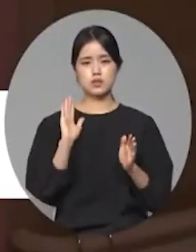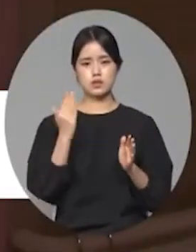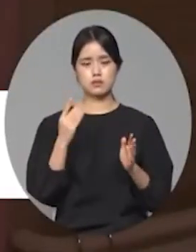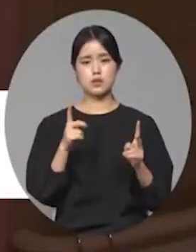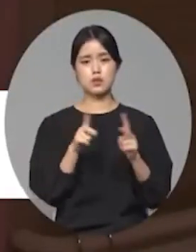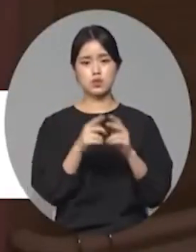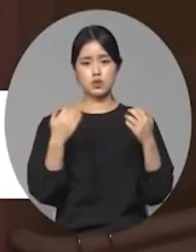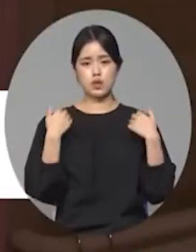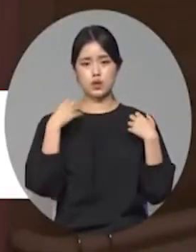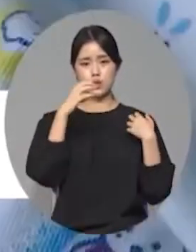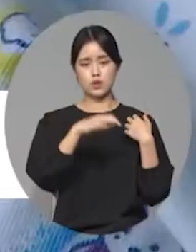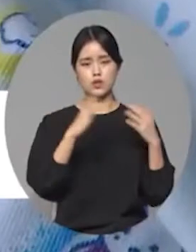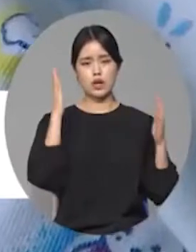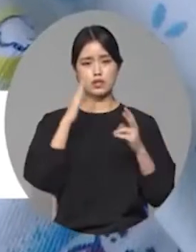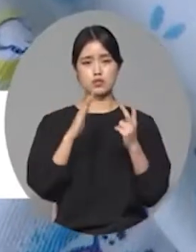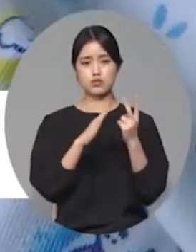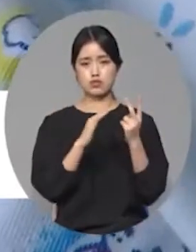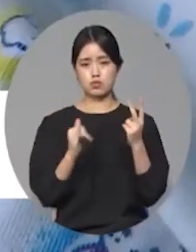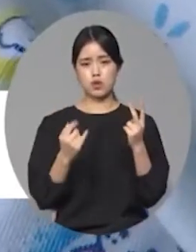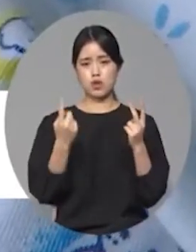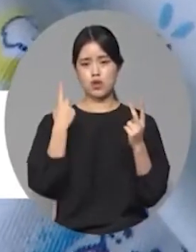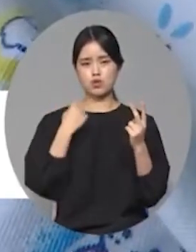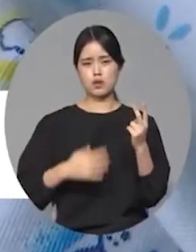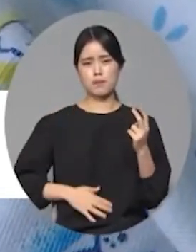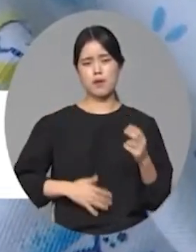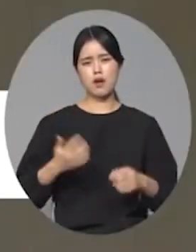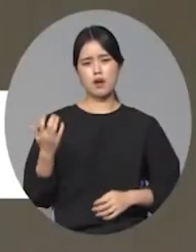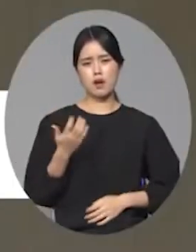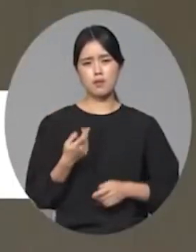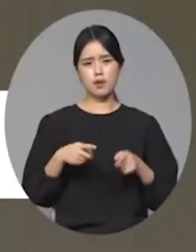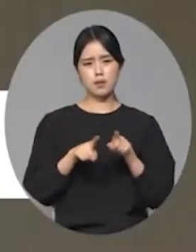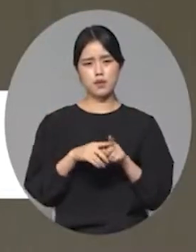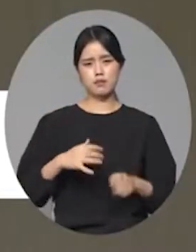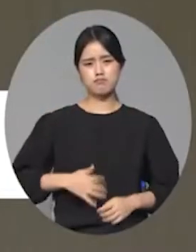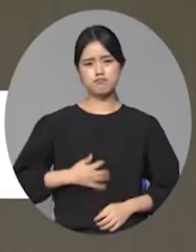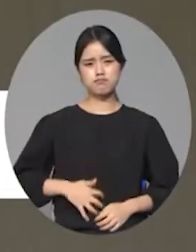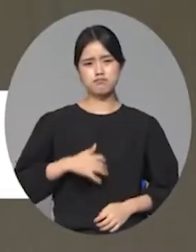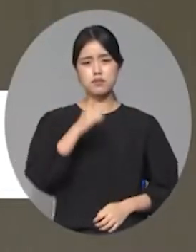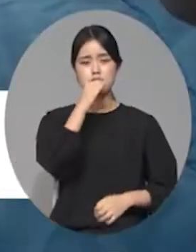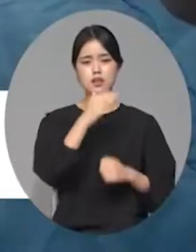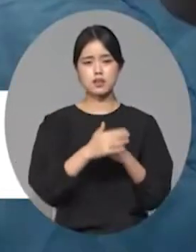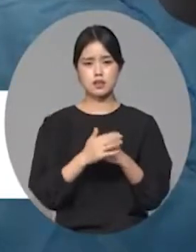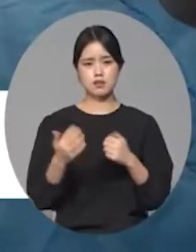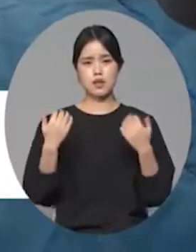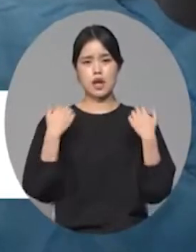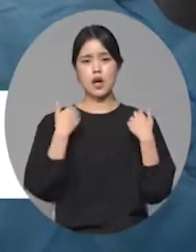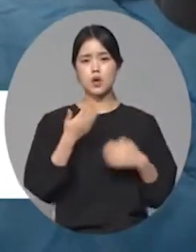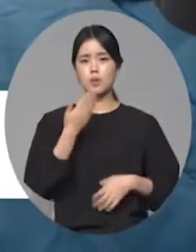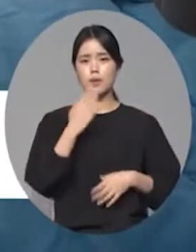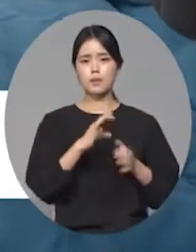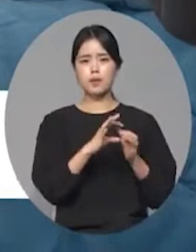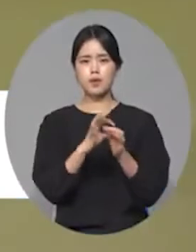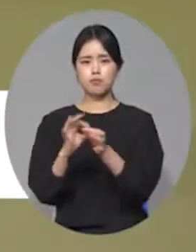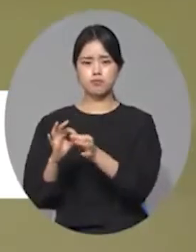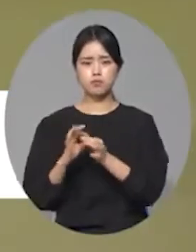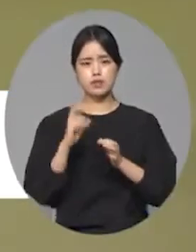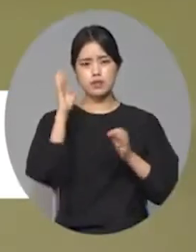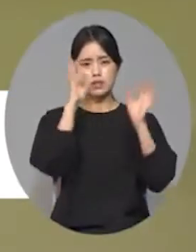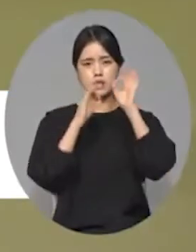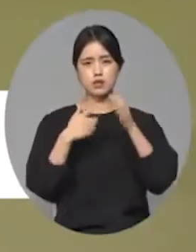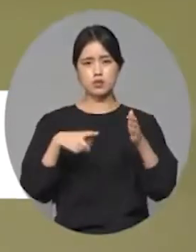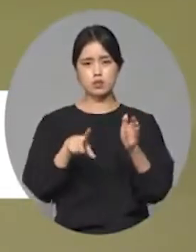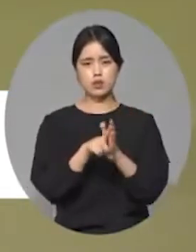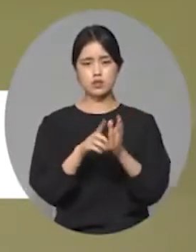초등학교에서 학생 2명이 어제 복통을 동반한 설사 증세를 보여 학교 급식과 의 연관성을 찾기 위해